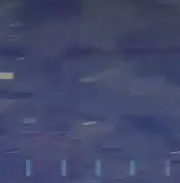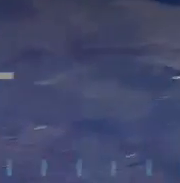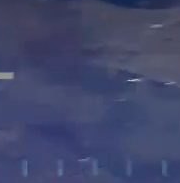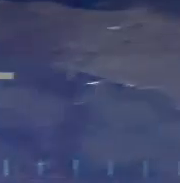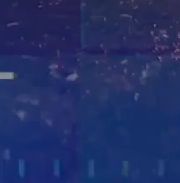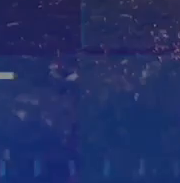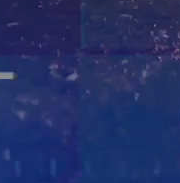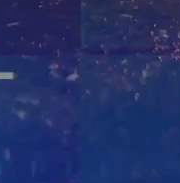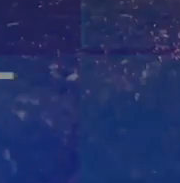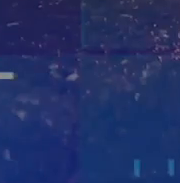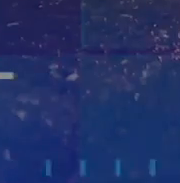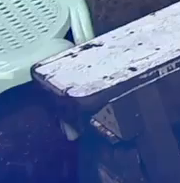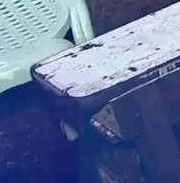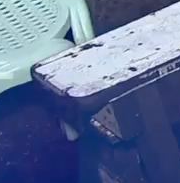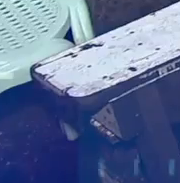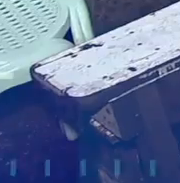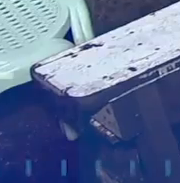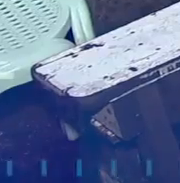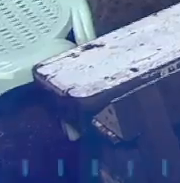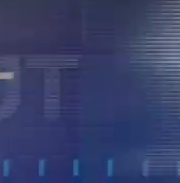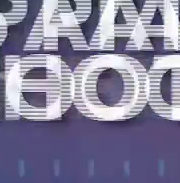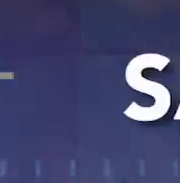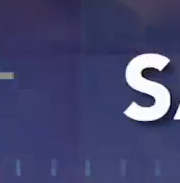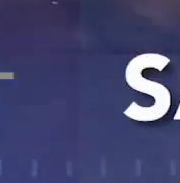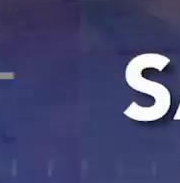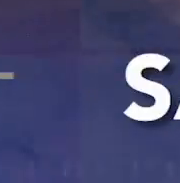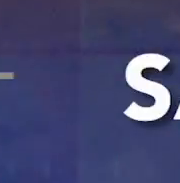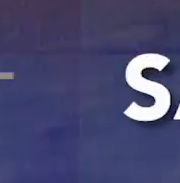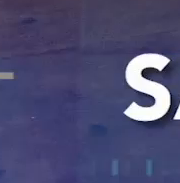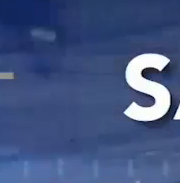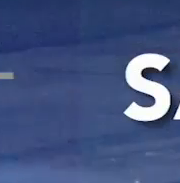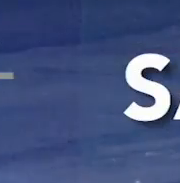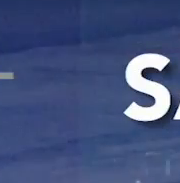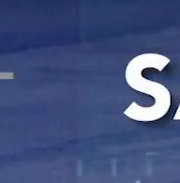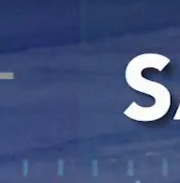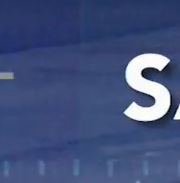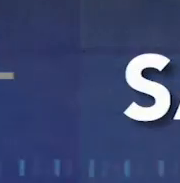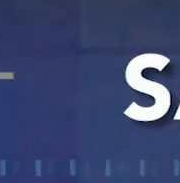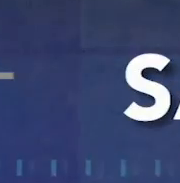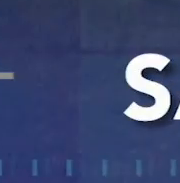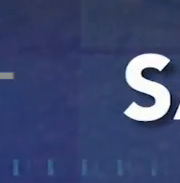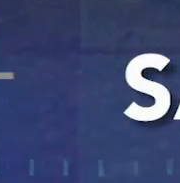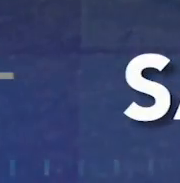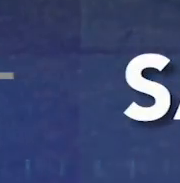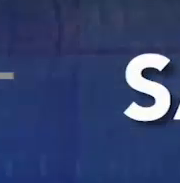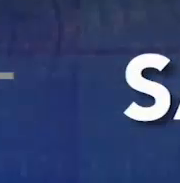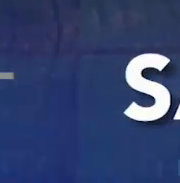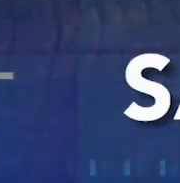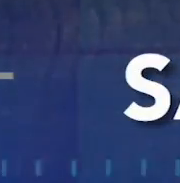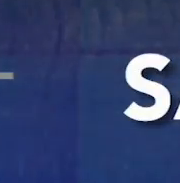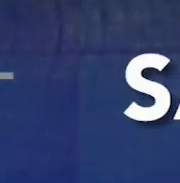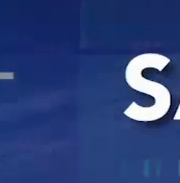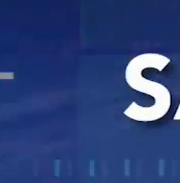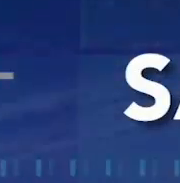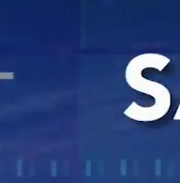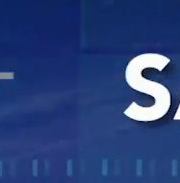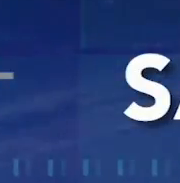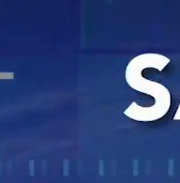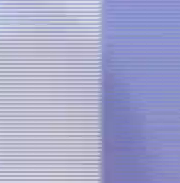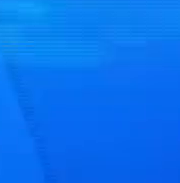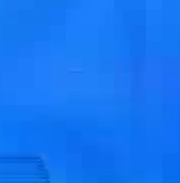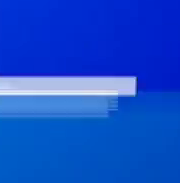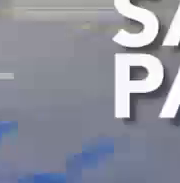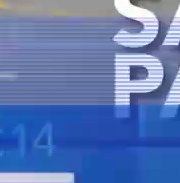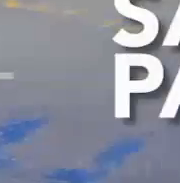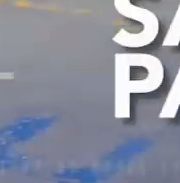Saksihan ngayong gabi, Barangay Kagawad sa Pasig itinumba. Anim na umarisang kusauldapan, patay sa engkwento sa mga pulis sa